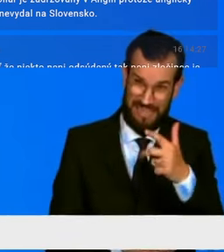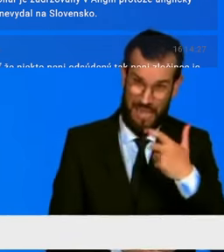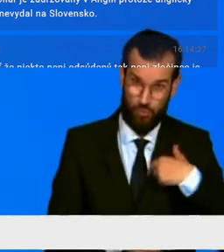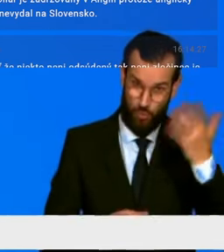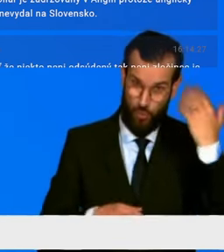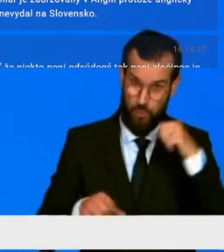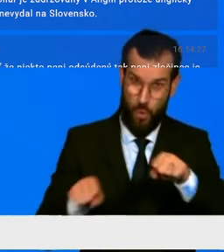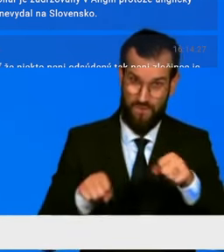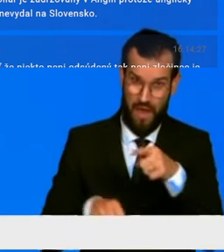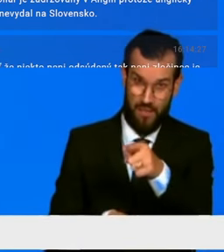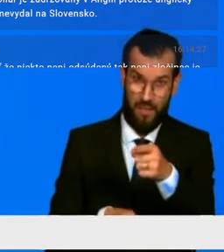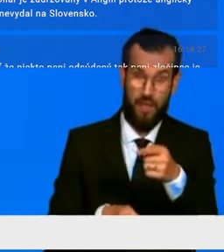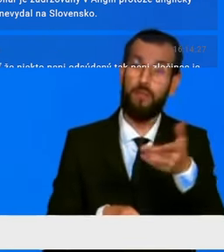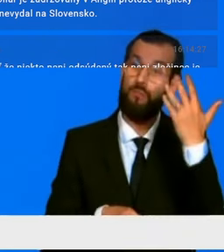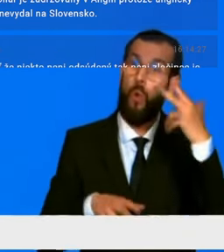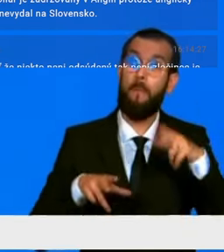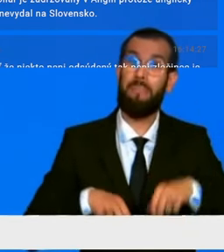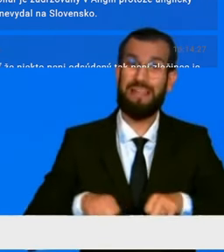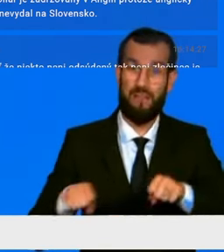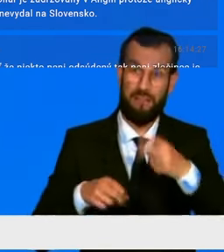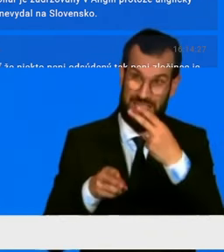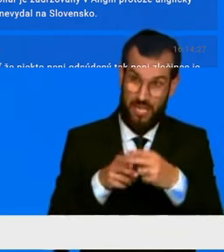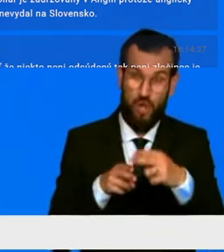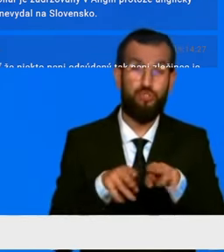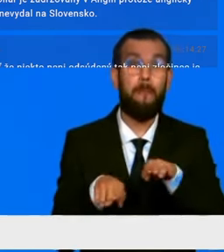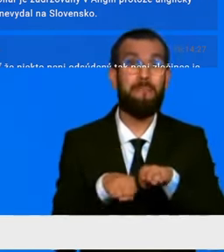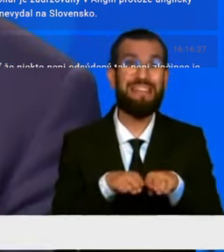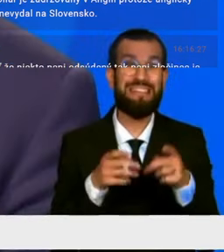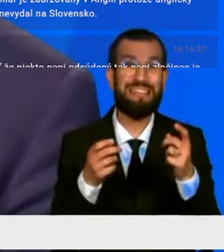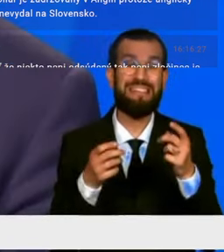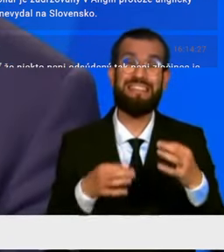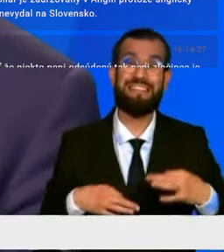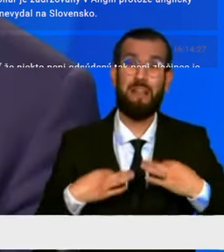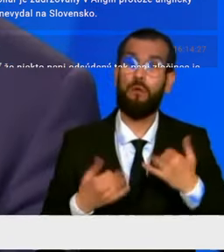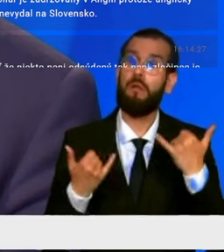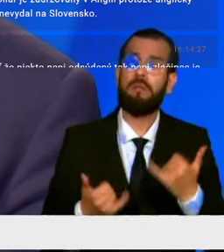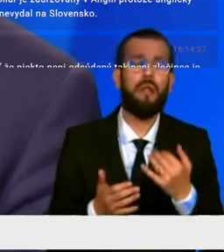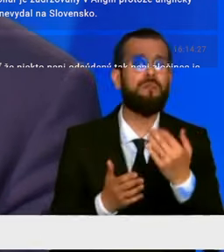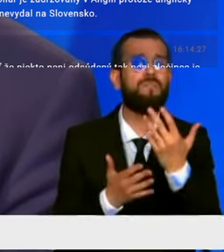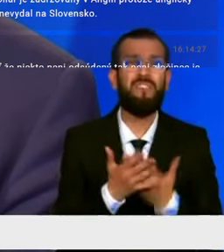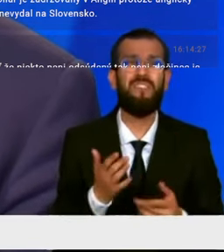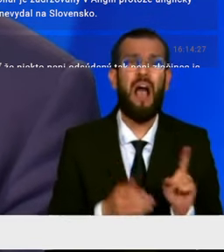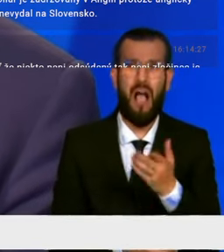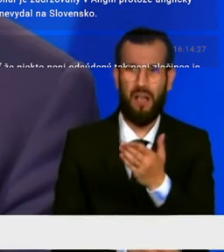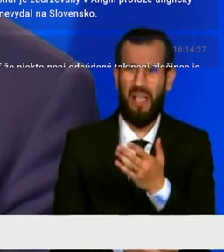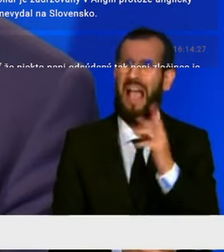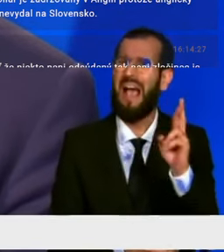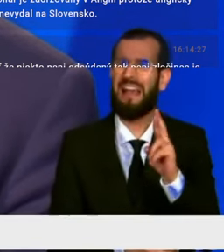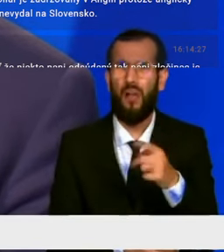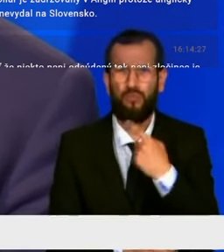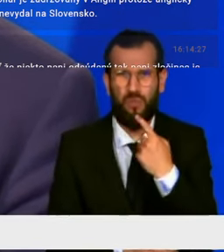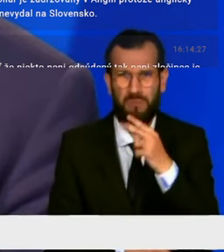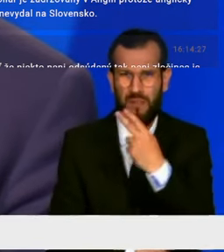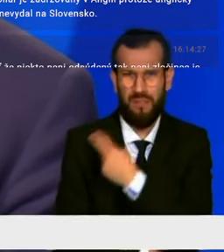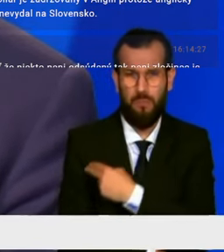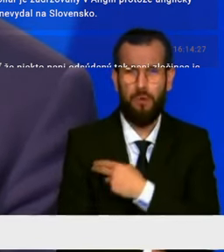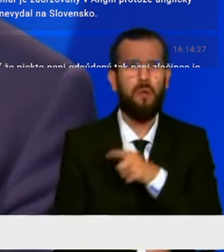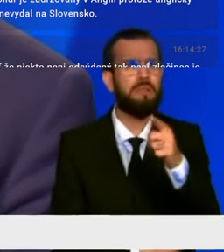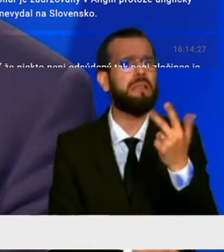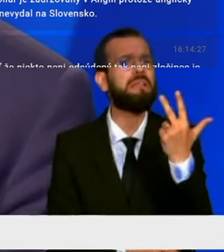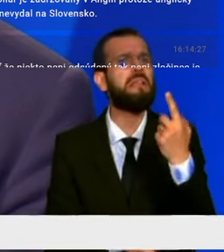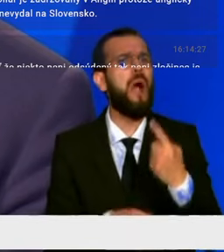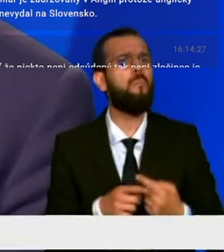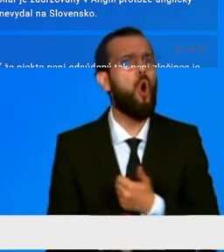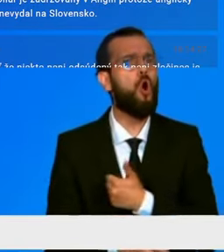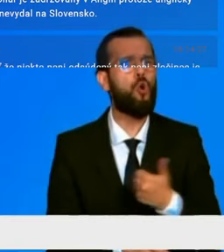vláde Boli ste predsedom vlády riadili ste rezort zdravotníctva Aká je situácia dnes nehovorme o razsochach tu za tie TR a pol roka vo